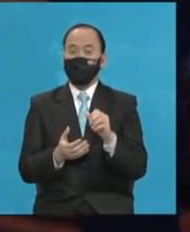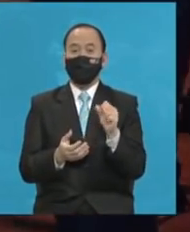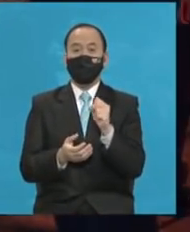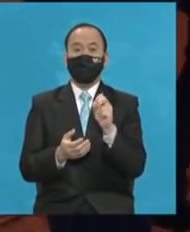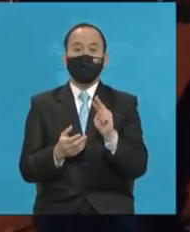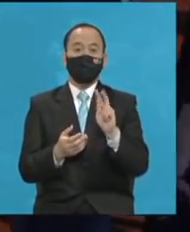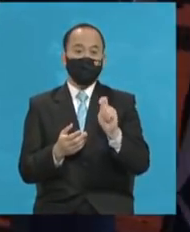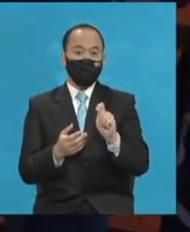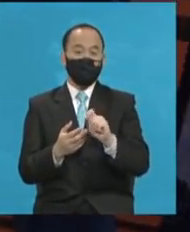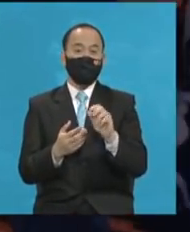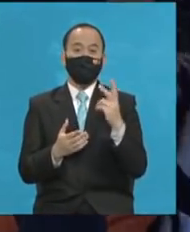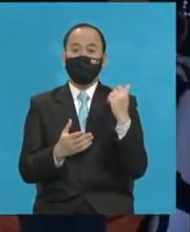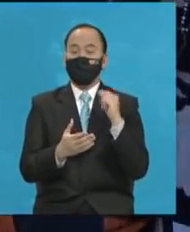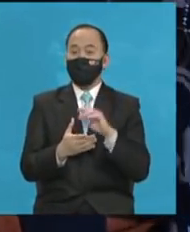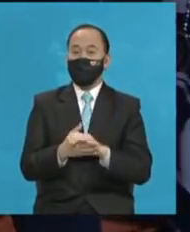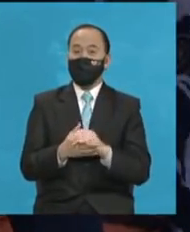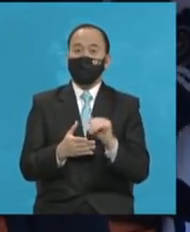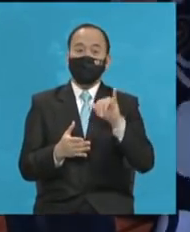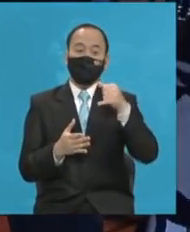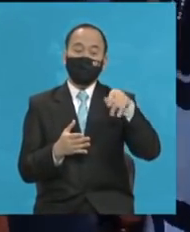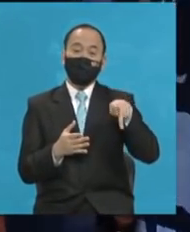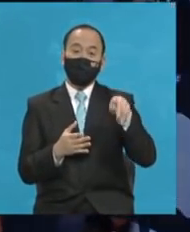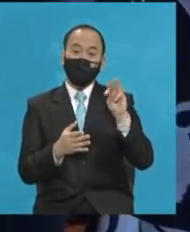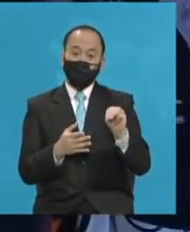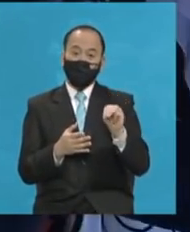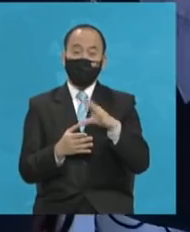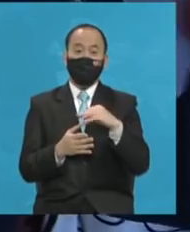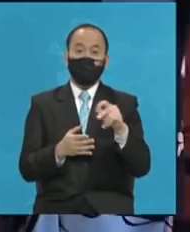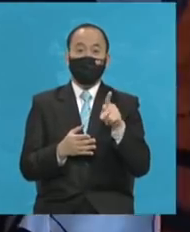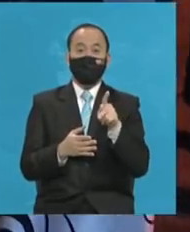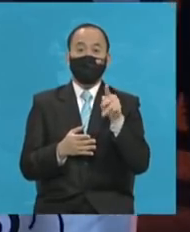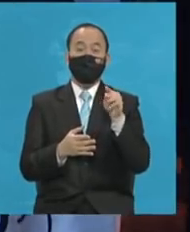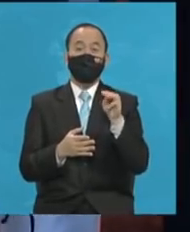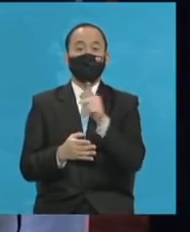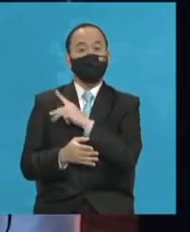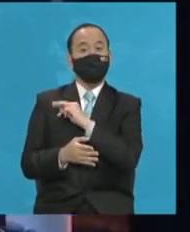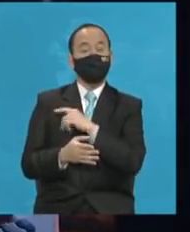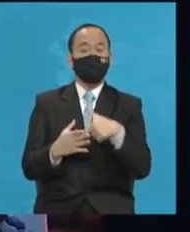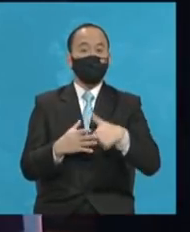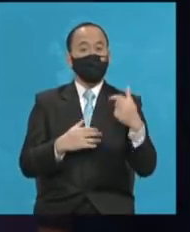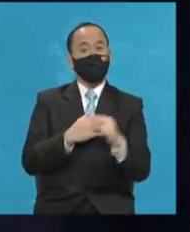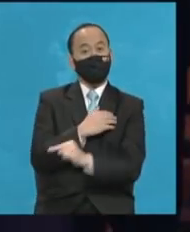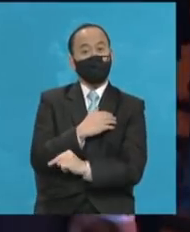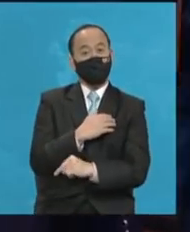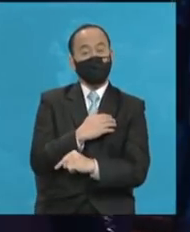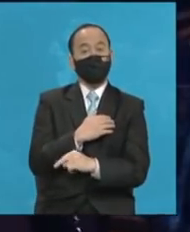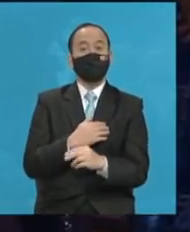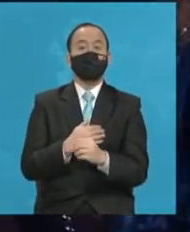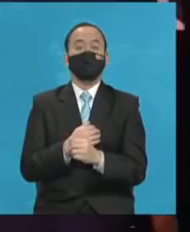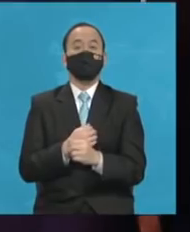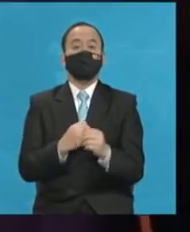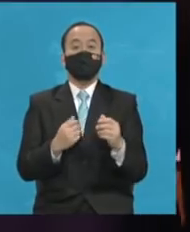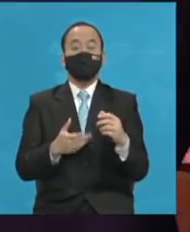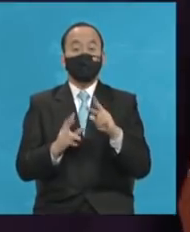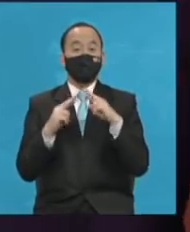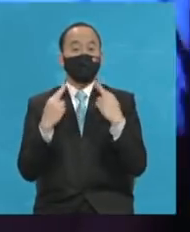bersama pasangan masing-masing daripada jabatan Perdana Menteri dan kementerian Hwan luar negeri rombongan yang amat berhormat